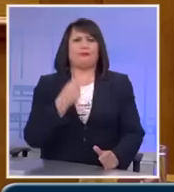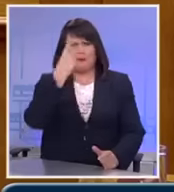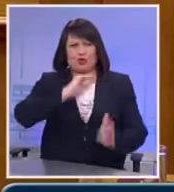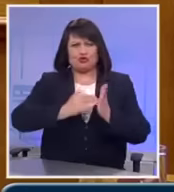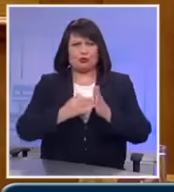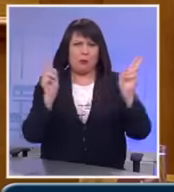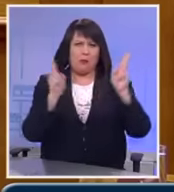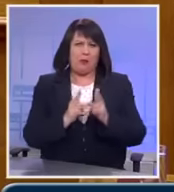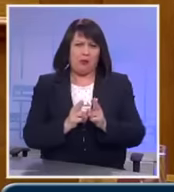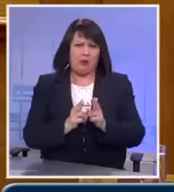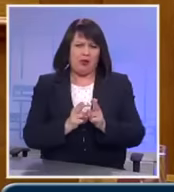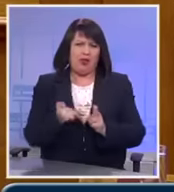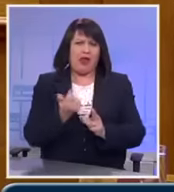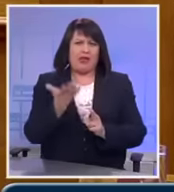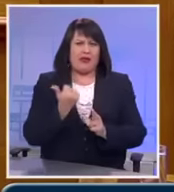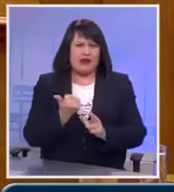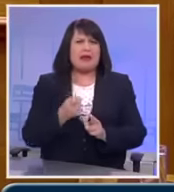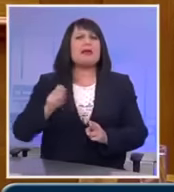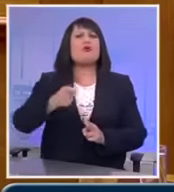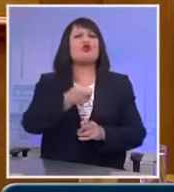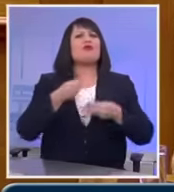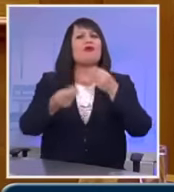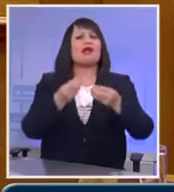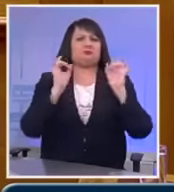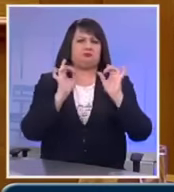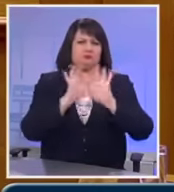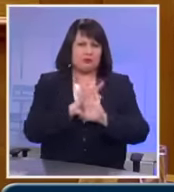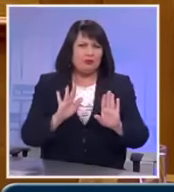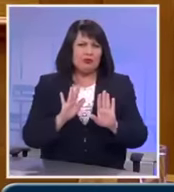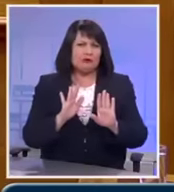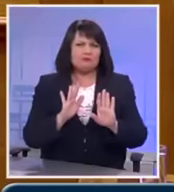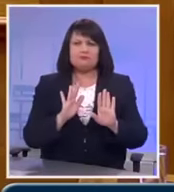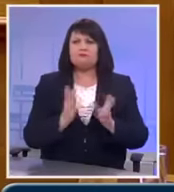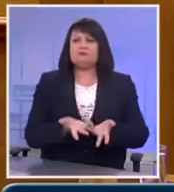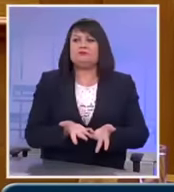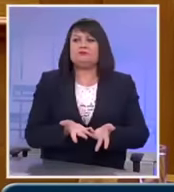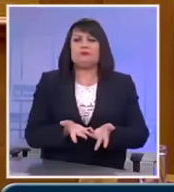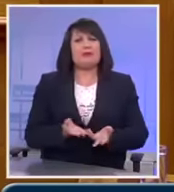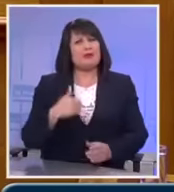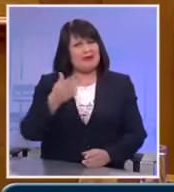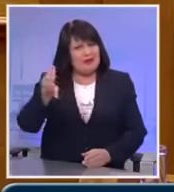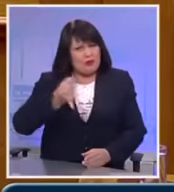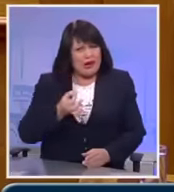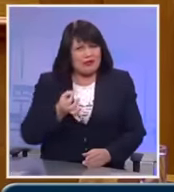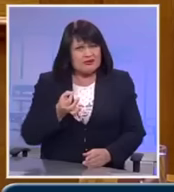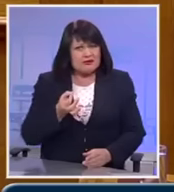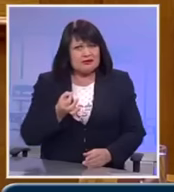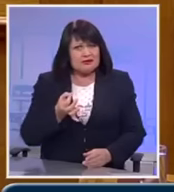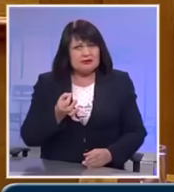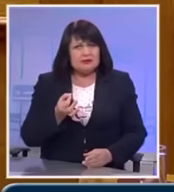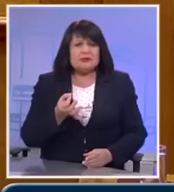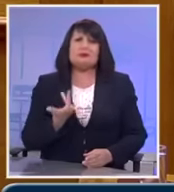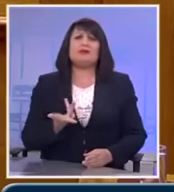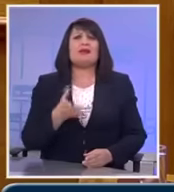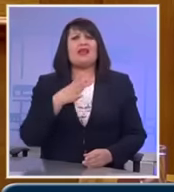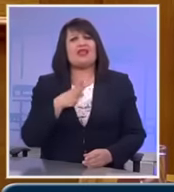προσωπικό σταματήσατε να δίνετε υποτροφίες και μιλά και μετά μας λέτε ότι